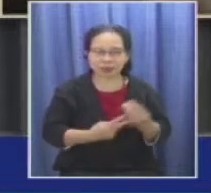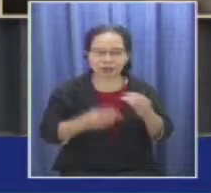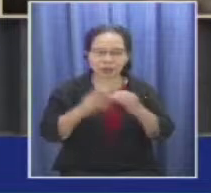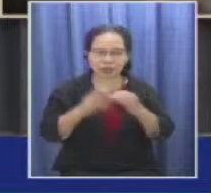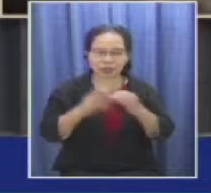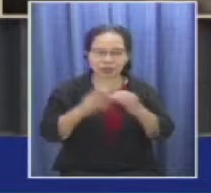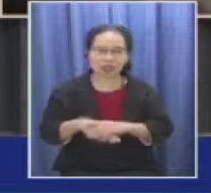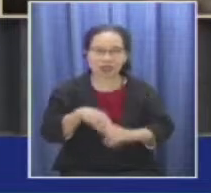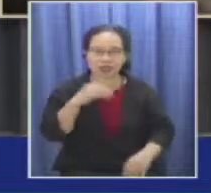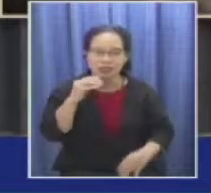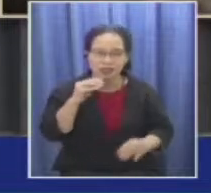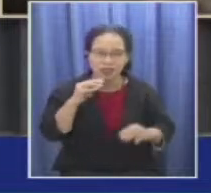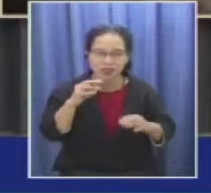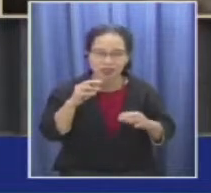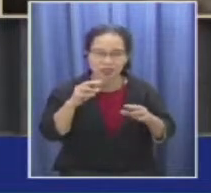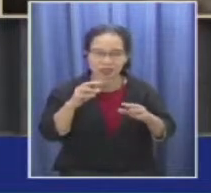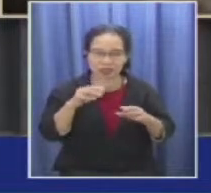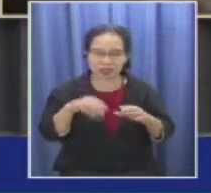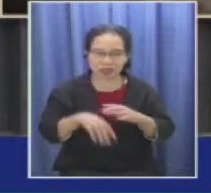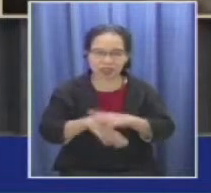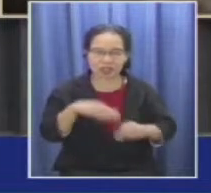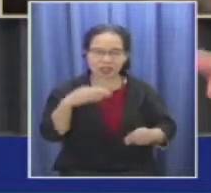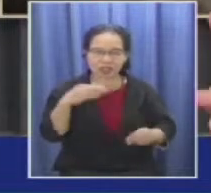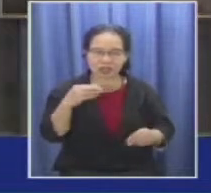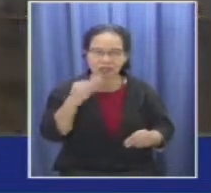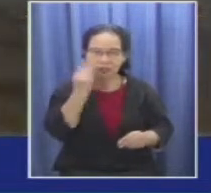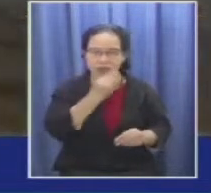no Nyankopɔn tie